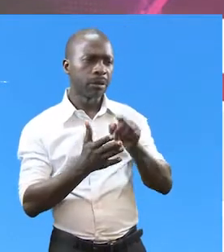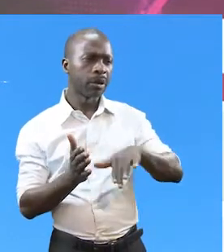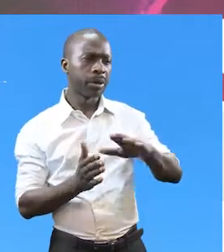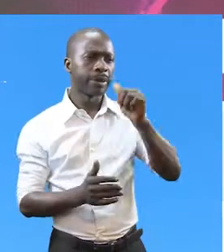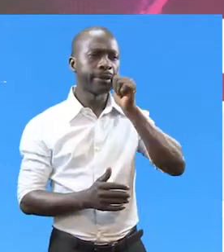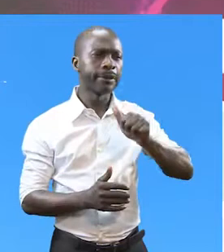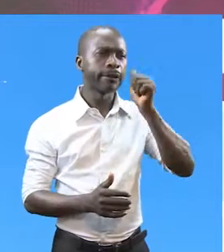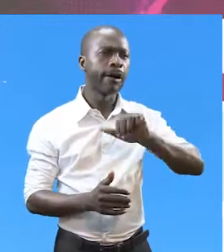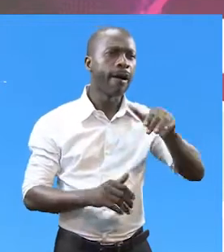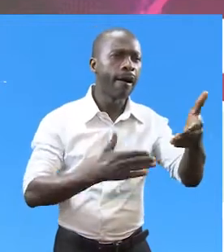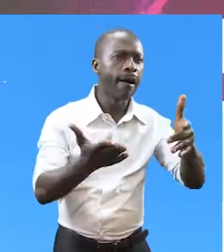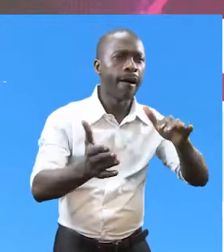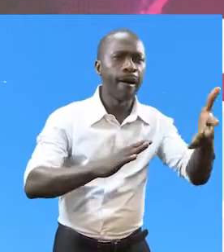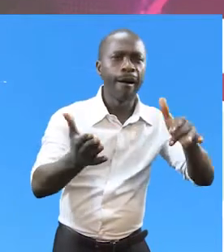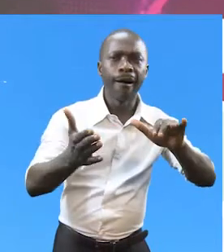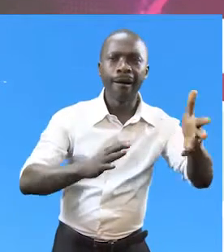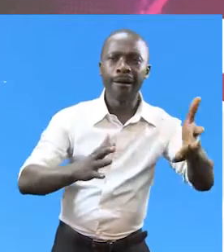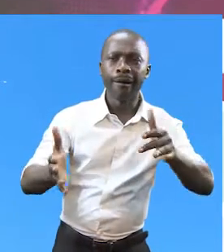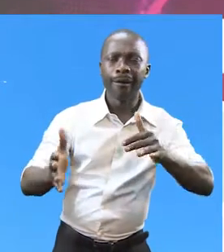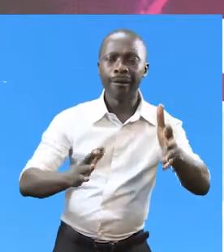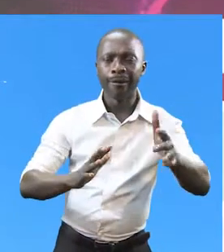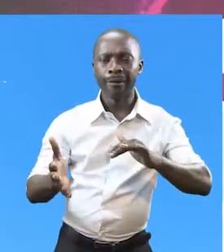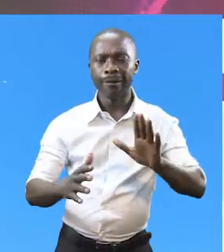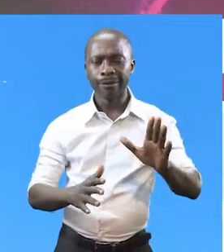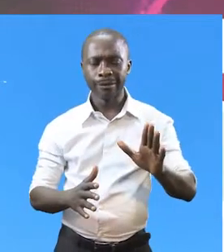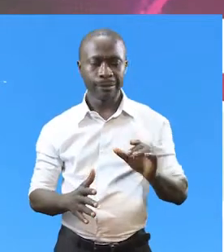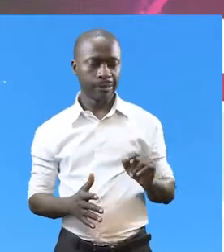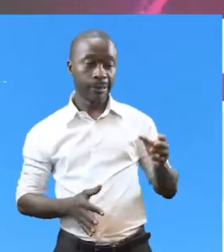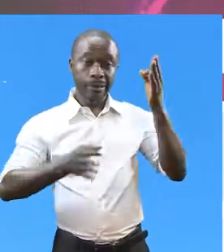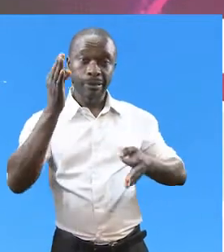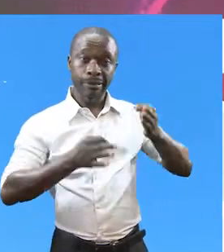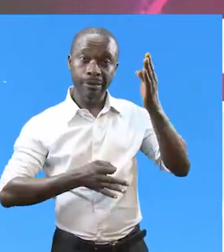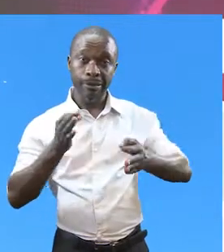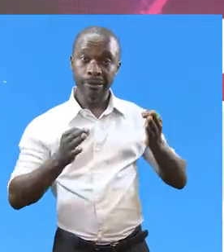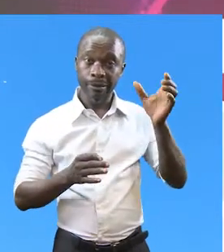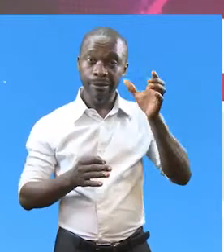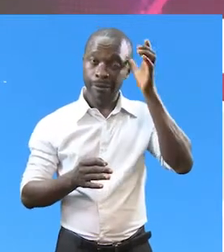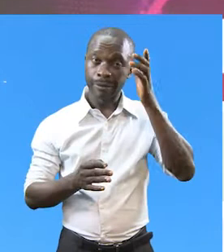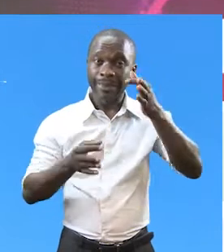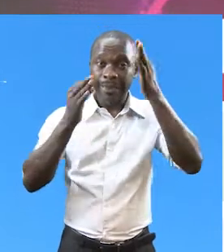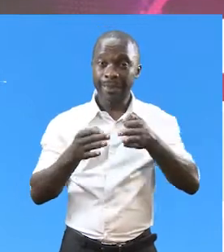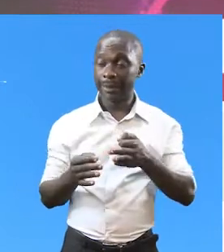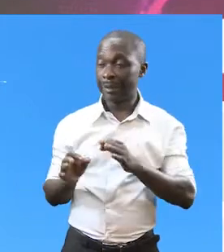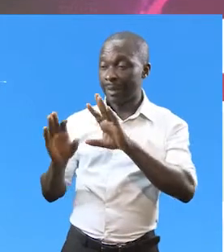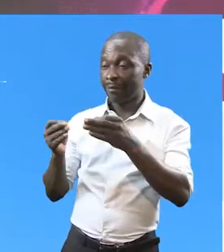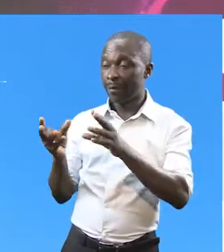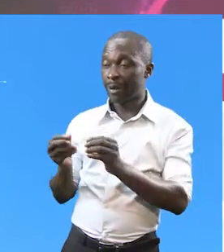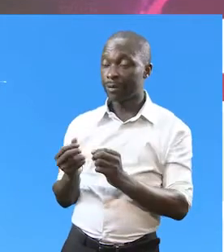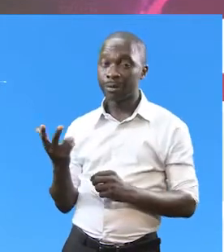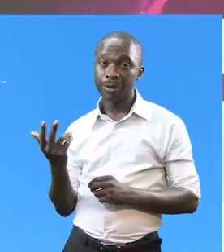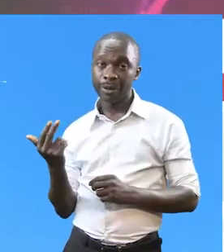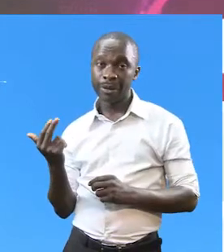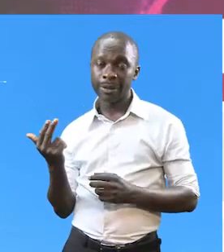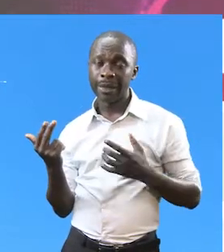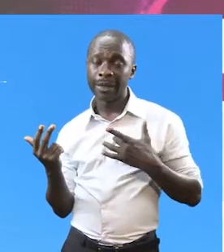dans la veine des violences. La justice congolaise décide enfin d'indemniser les 13 familles des 13 jeunes tués